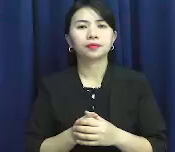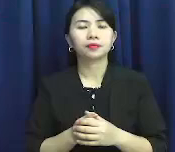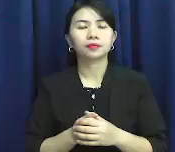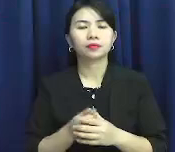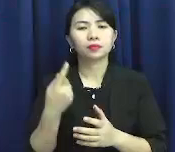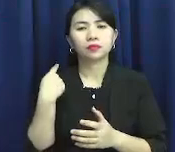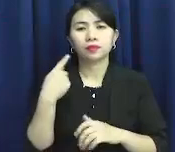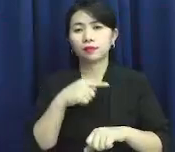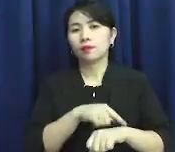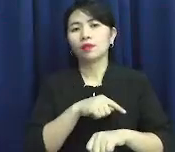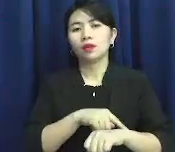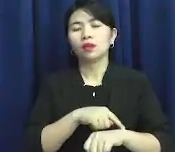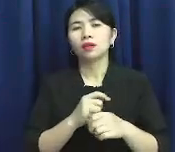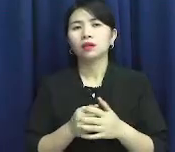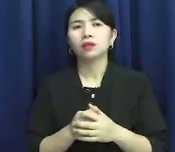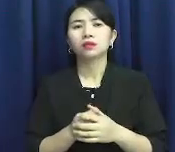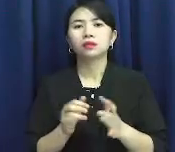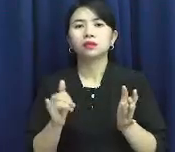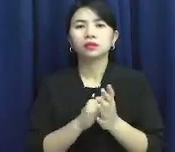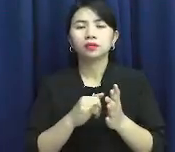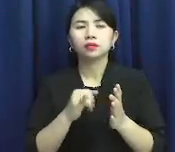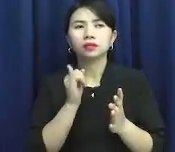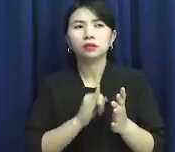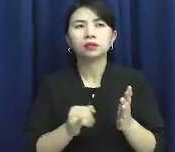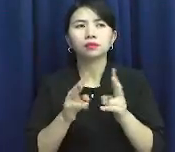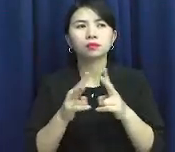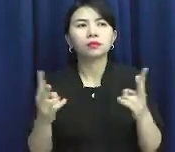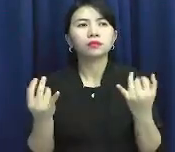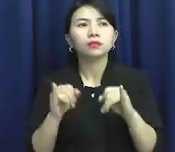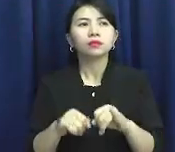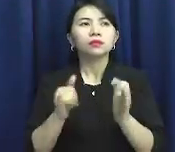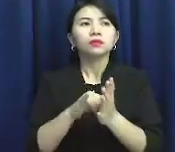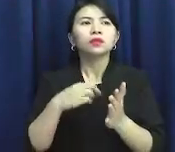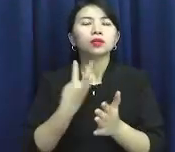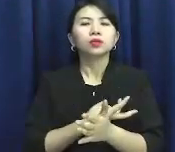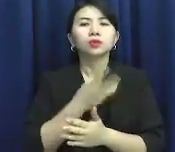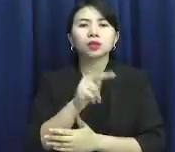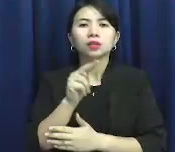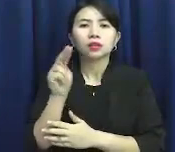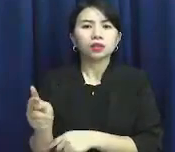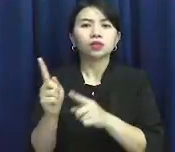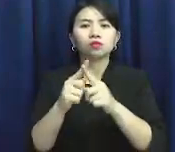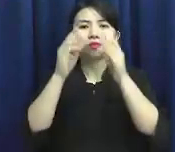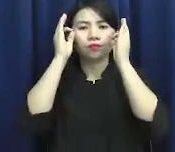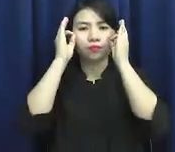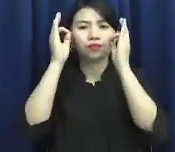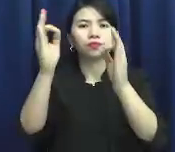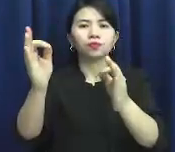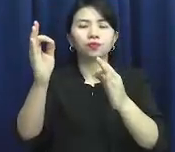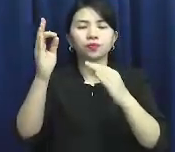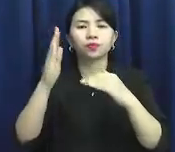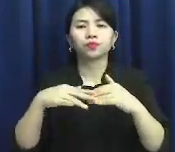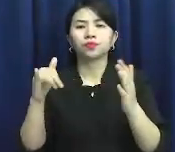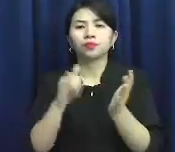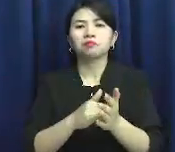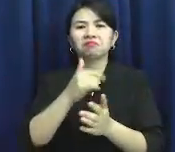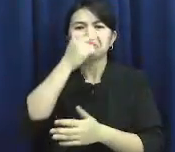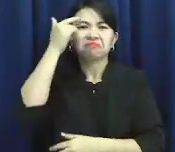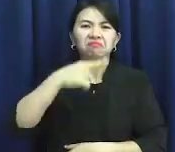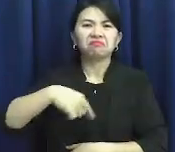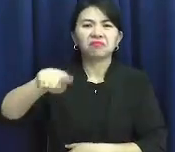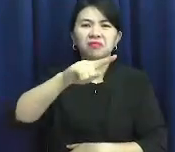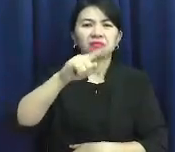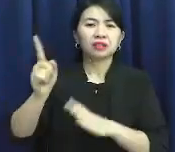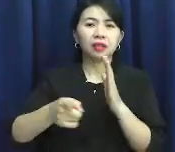Most of the time, mga kapatid, no? Napaka-importante na pagtuunan natin ang pansin ito kasi sa ganito, na-overhype tayo.